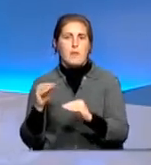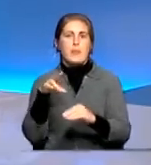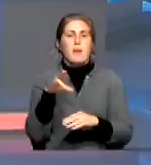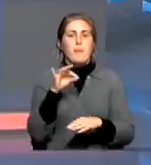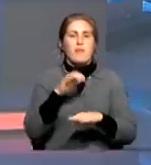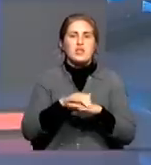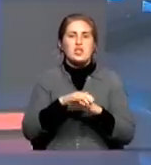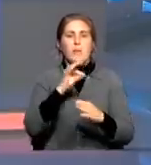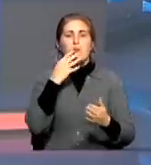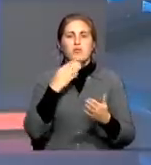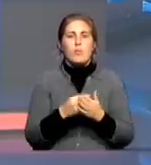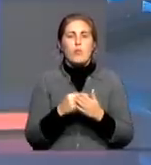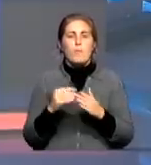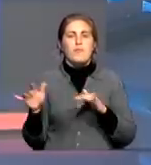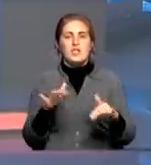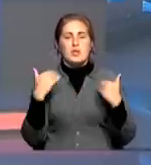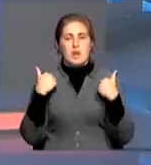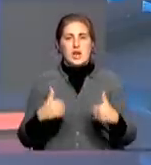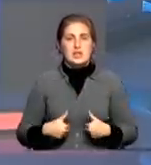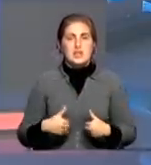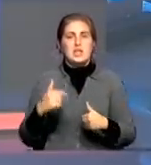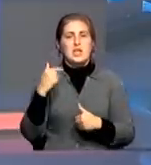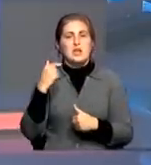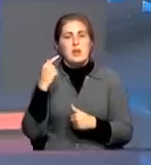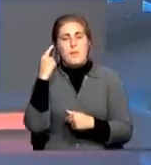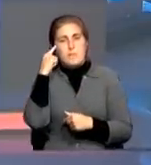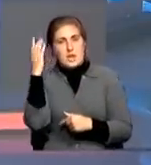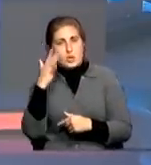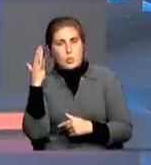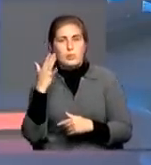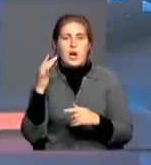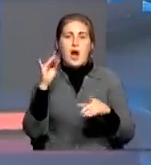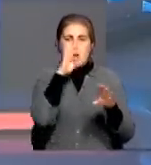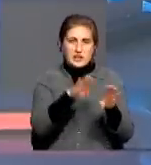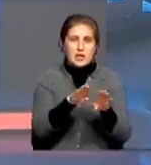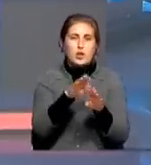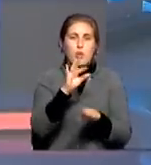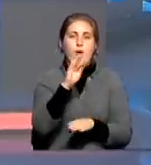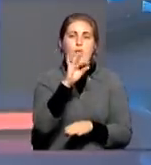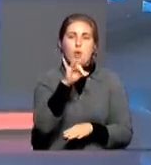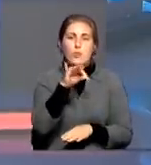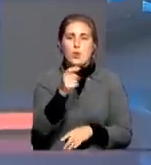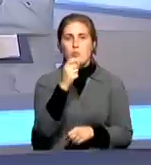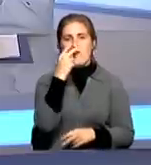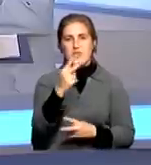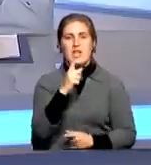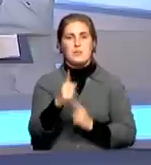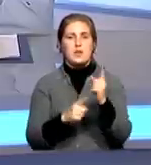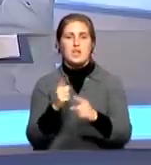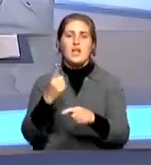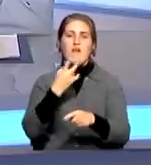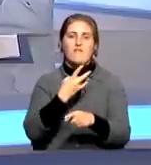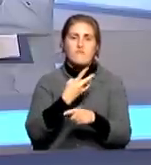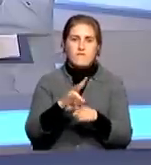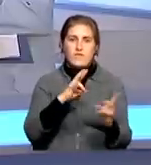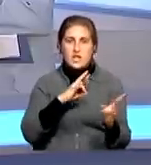своему воздействию на организм, по своему психотропному воздействию, они аналогичны, но формула видоизменяется. Вред и